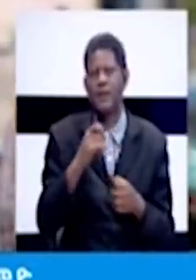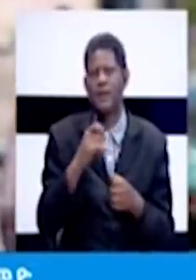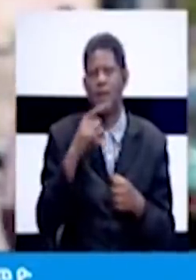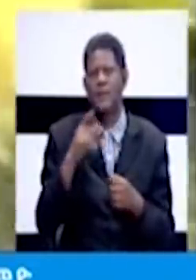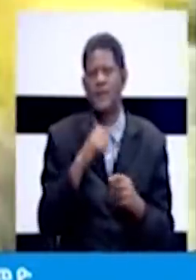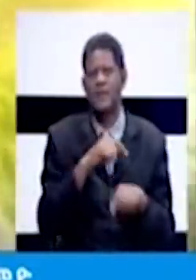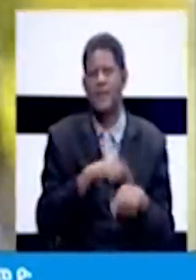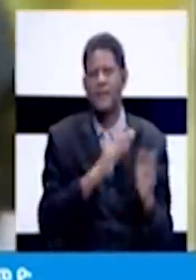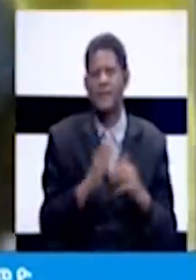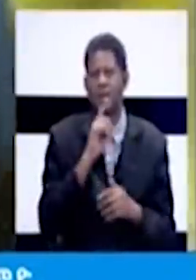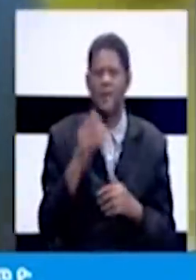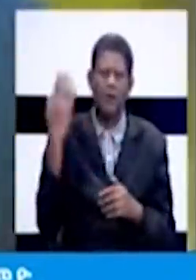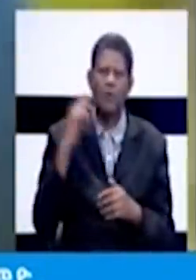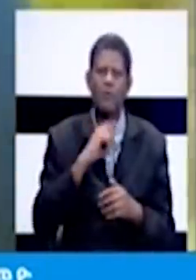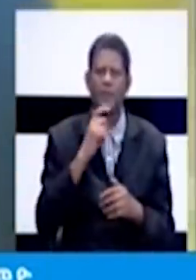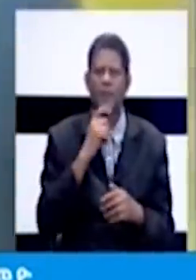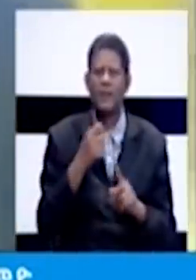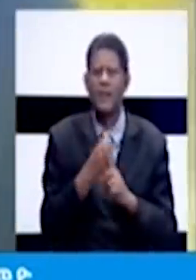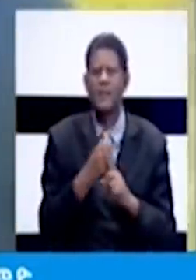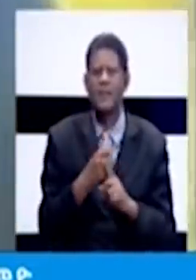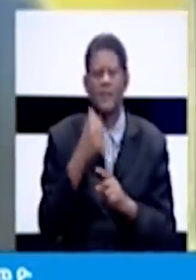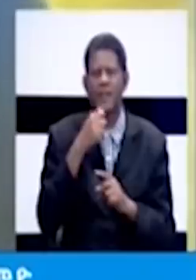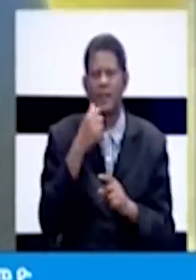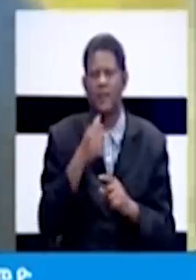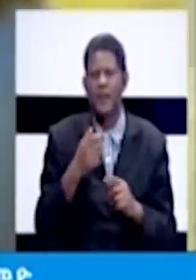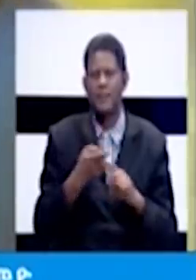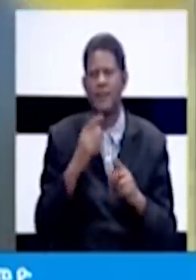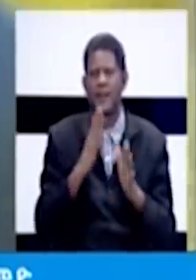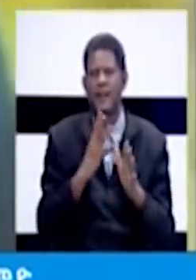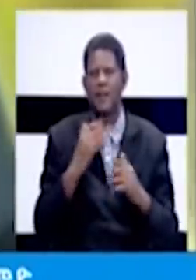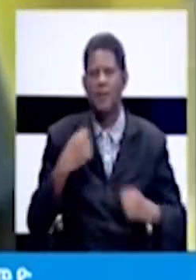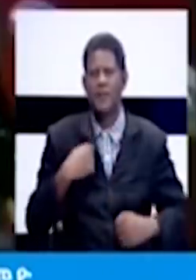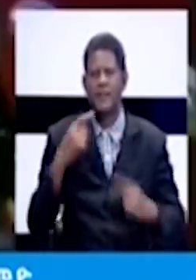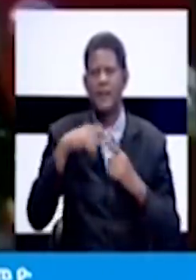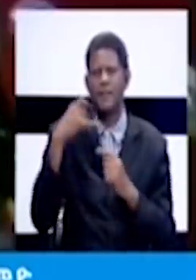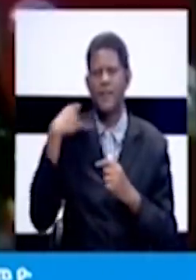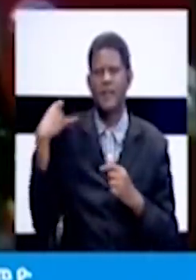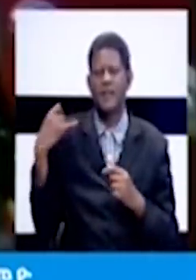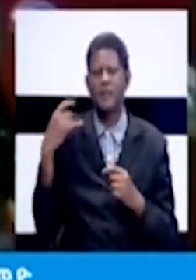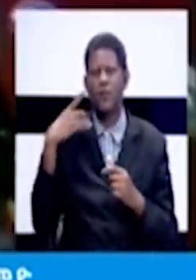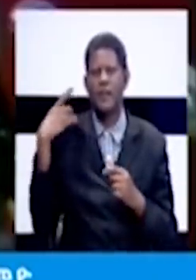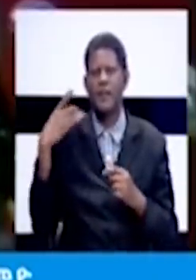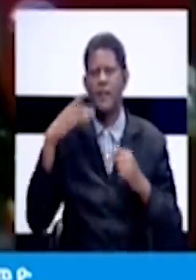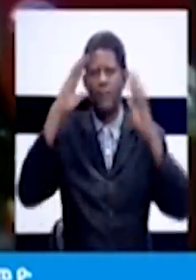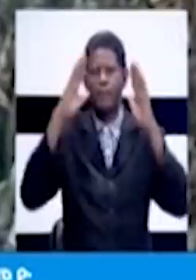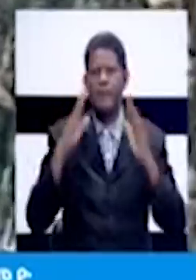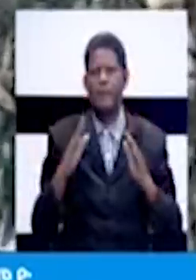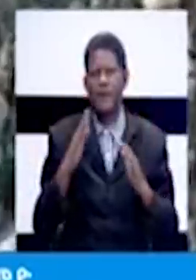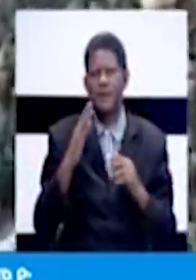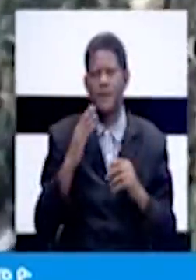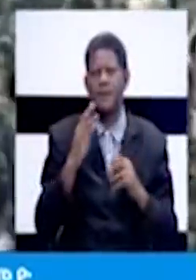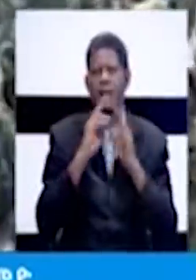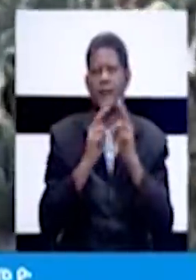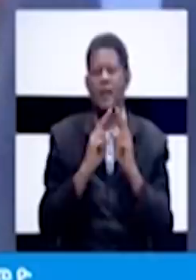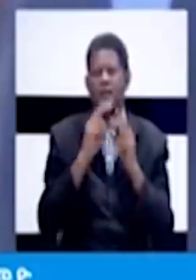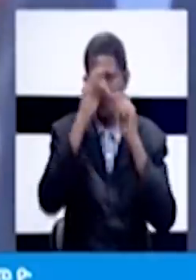زلنا ابو حلف برتاو قالسي وعروتا تگراي كاب تراوت هدرك ساو جنرالاتن كونرالاتن بممراخ استمزغبه تاريخا وجغننت